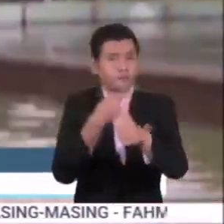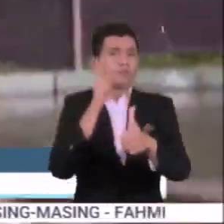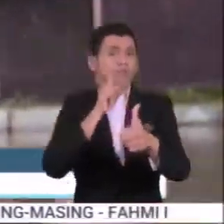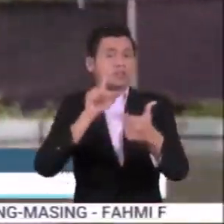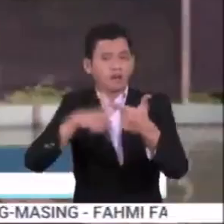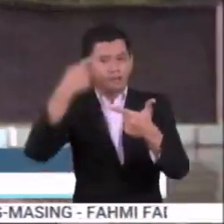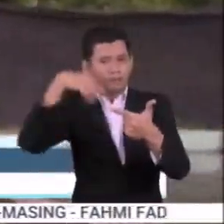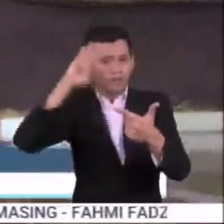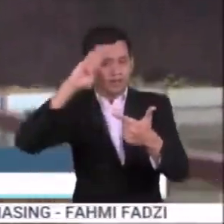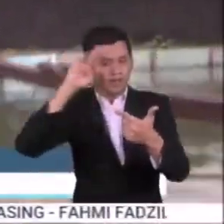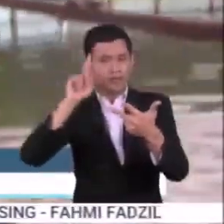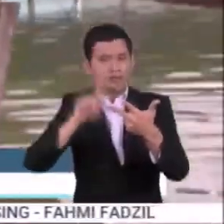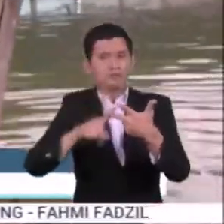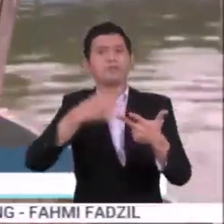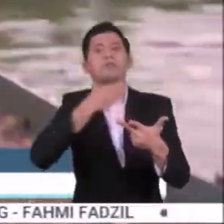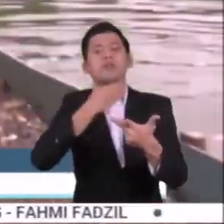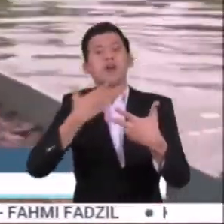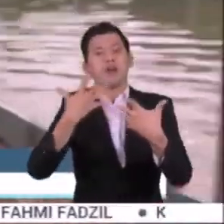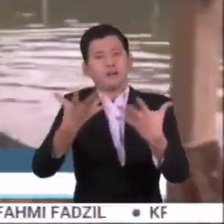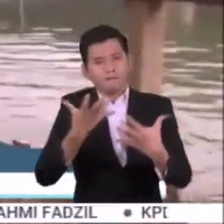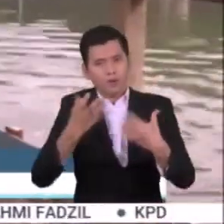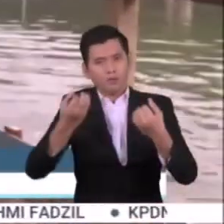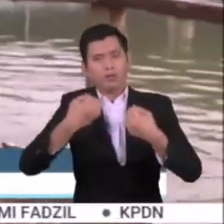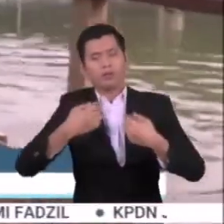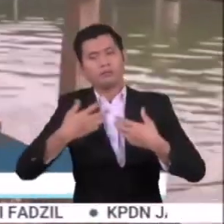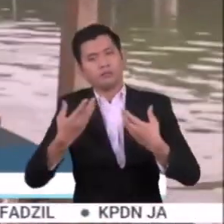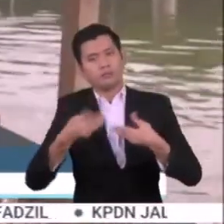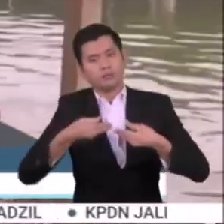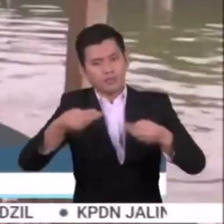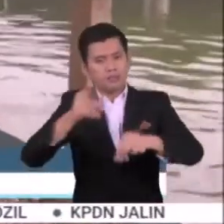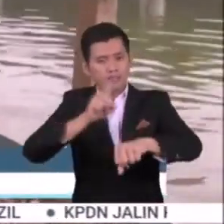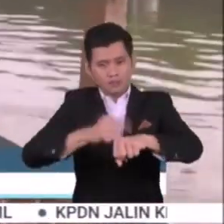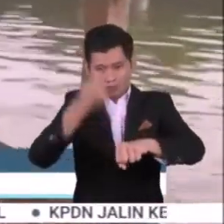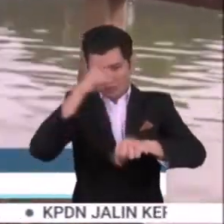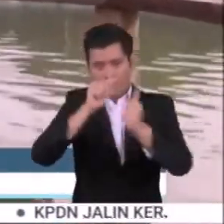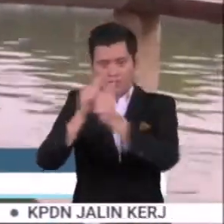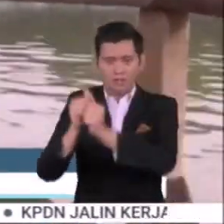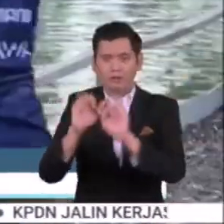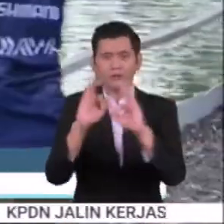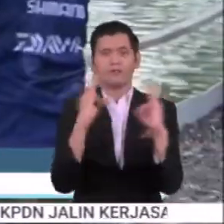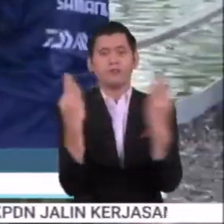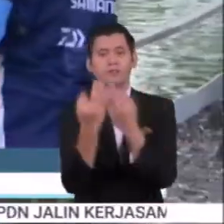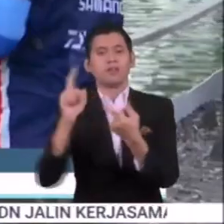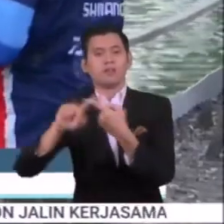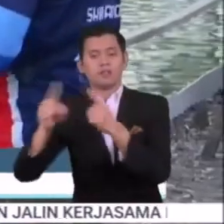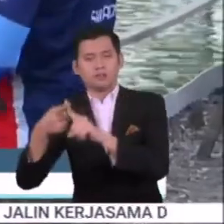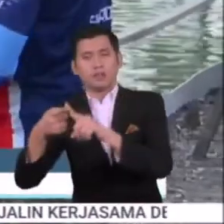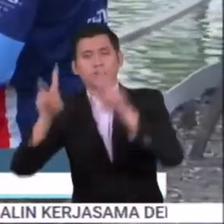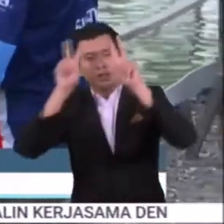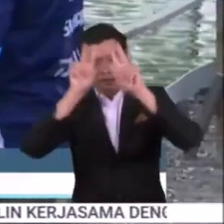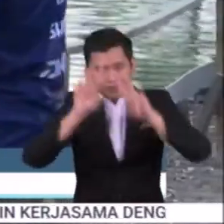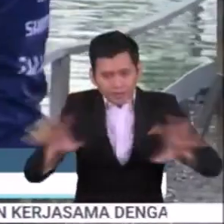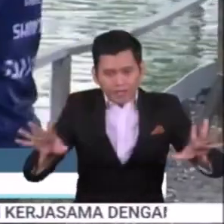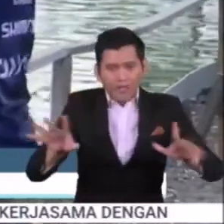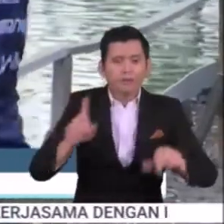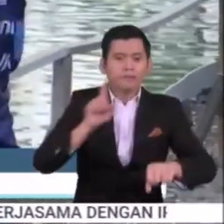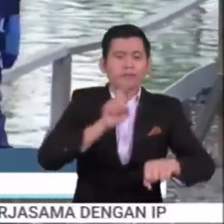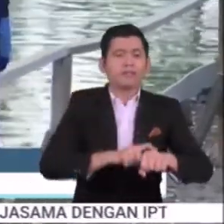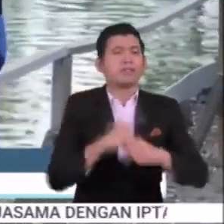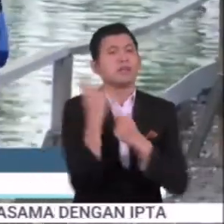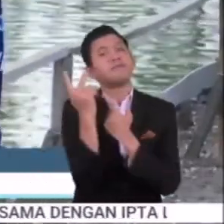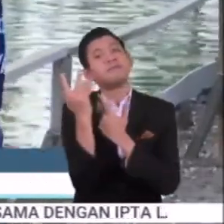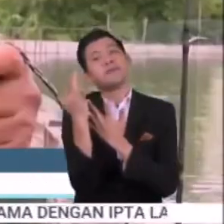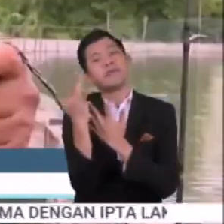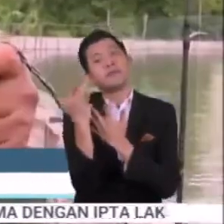dan Perlis untuk meluangkan masa bersama keluarga dan rakan-rakan. Rata-rata mereka beranggapan ketenangan sebenar ketika menunggu